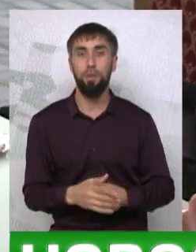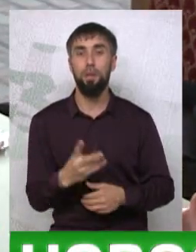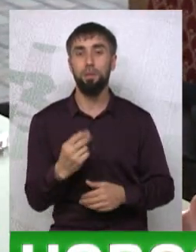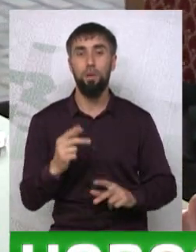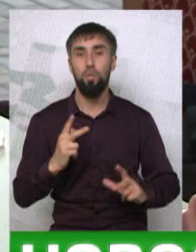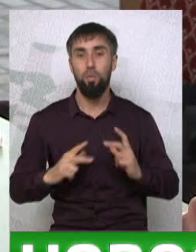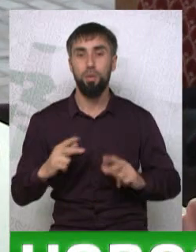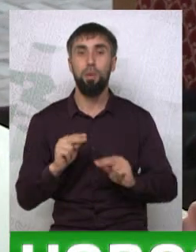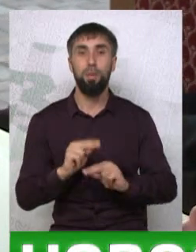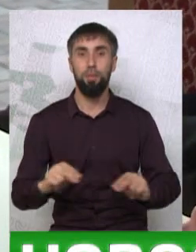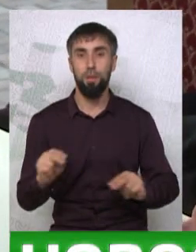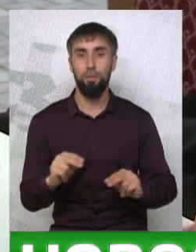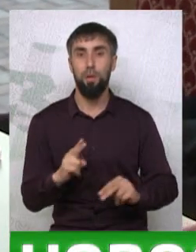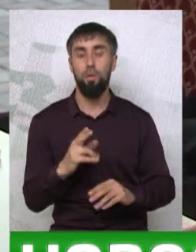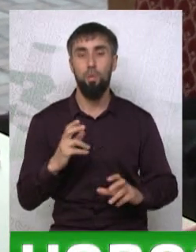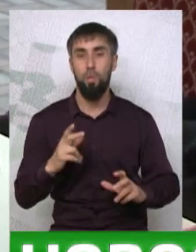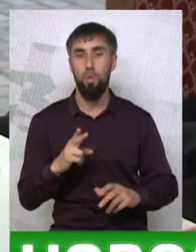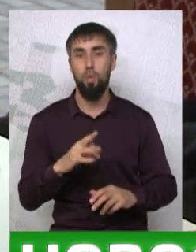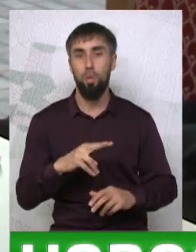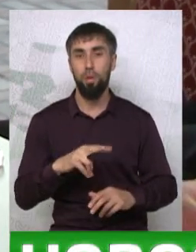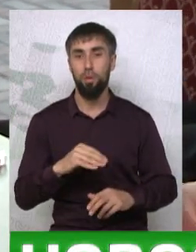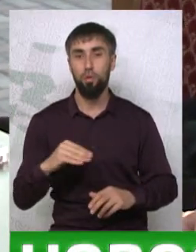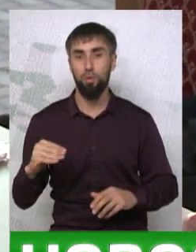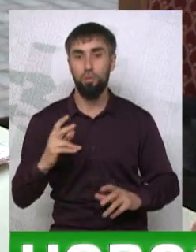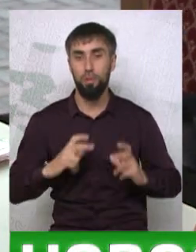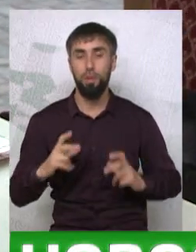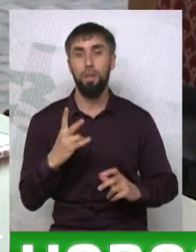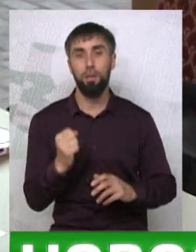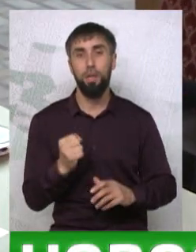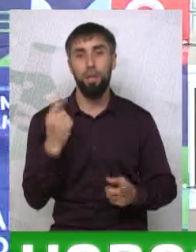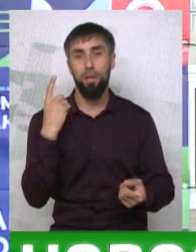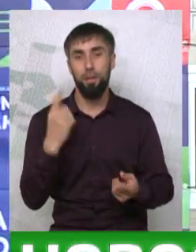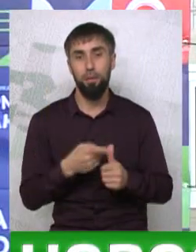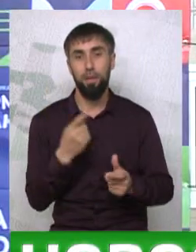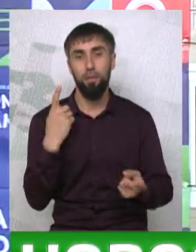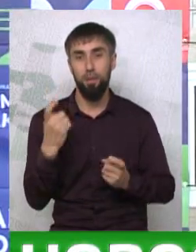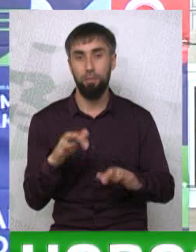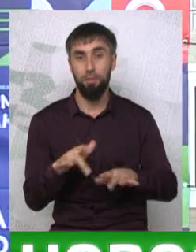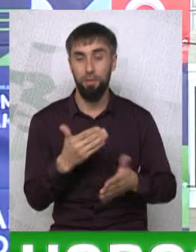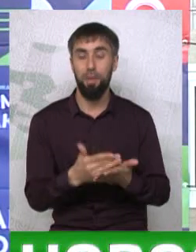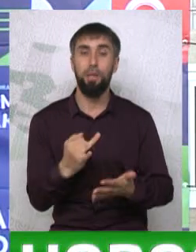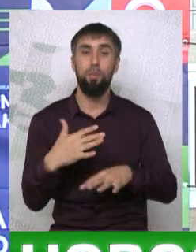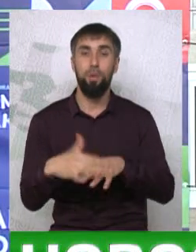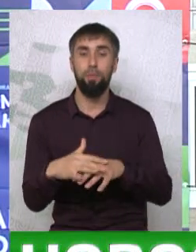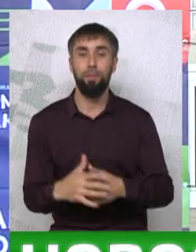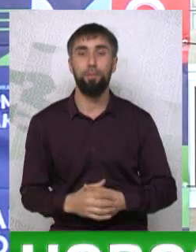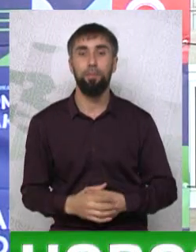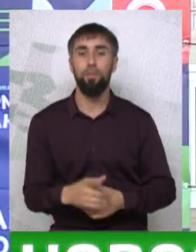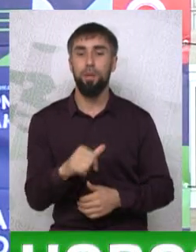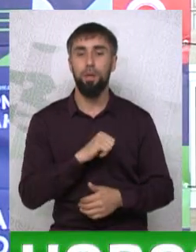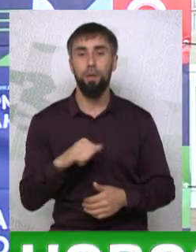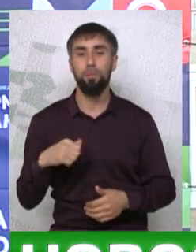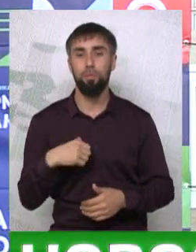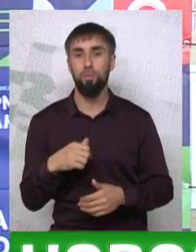учителя и преподавателя колледжей, на информатику и математику. Выгодные предложения у одного из самых